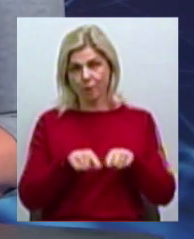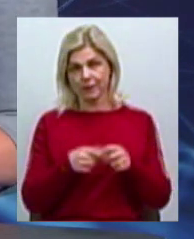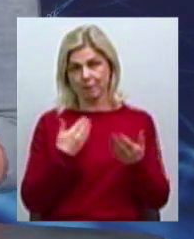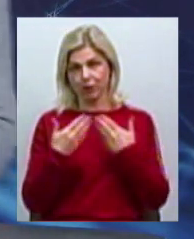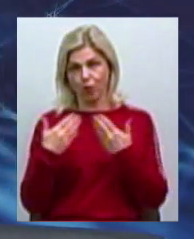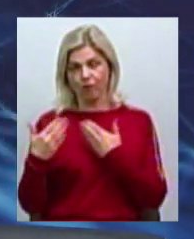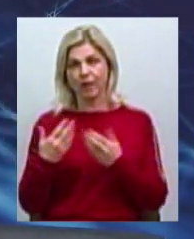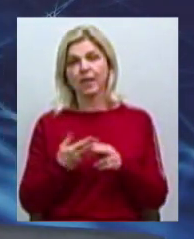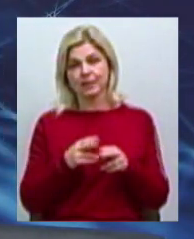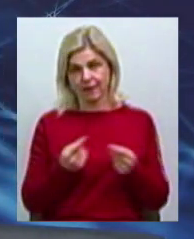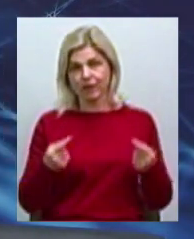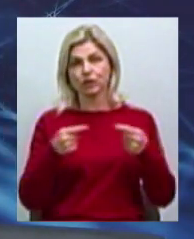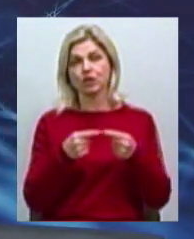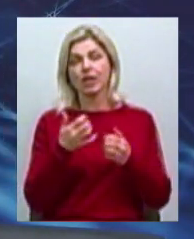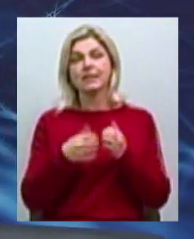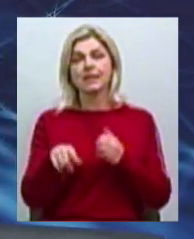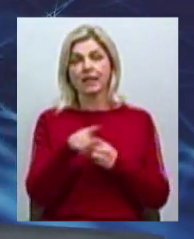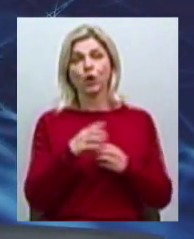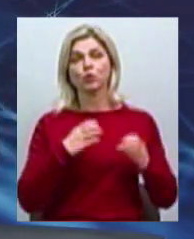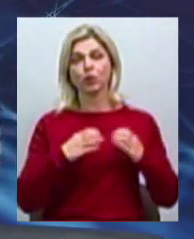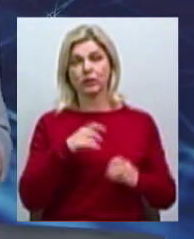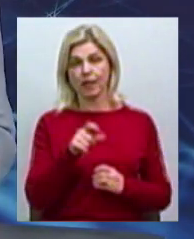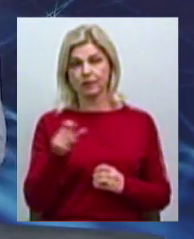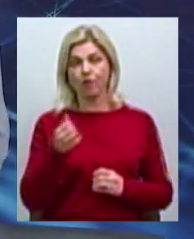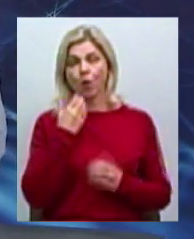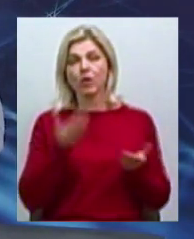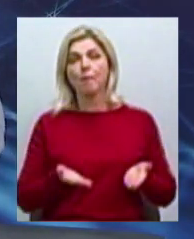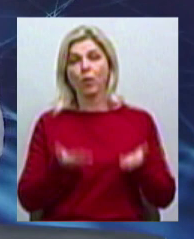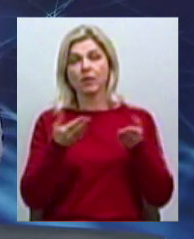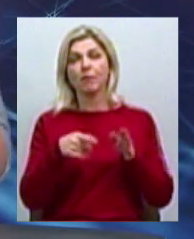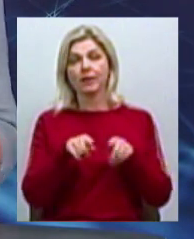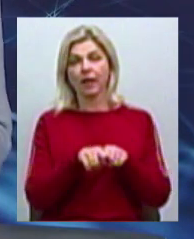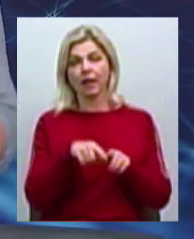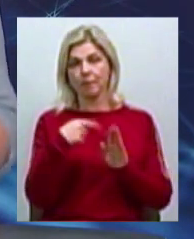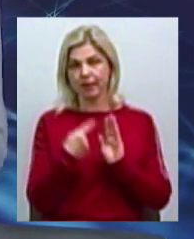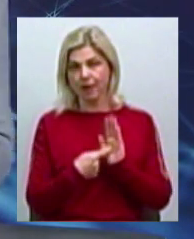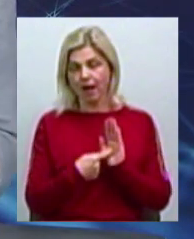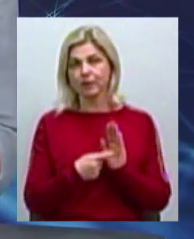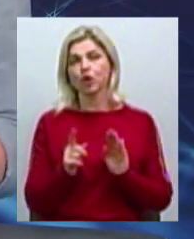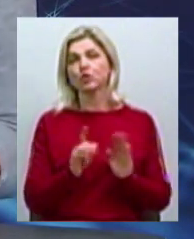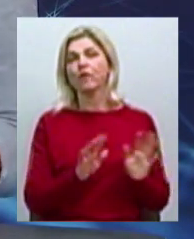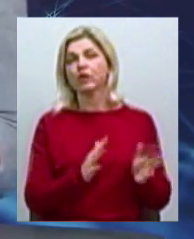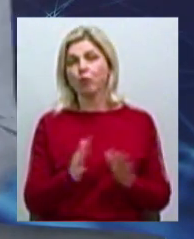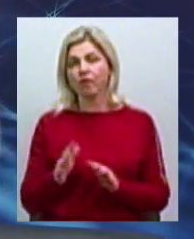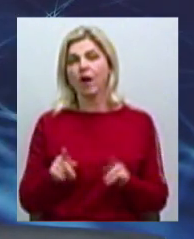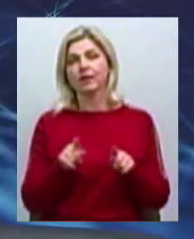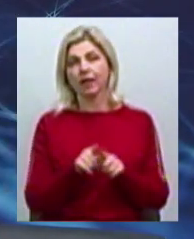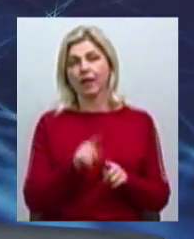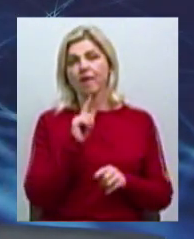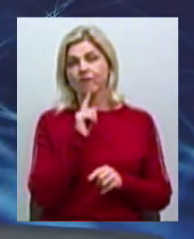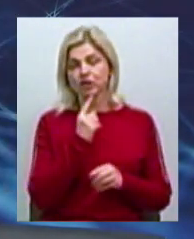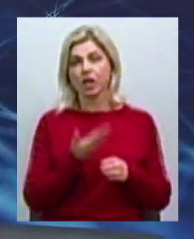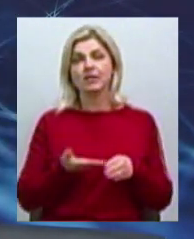це визначалося. Серед студентства, коли піднімалися такі питання, да, що там от відбуваються такі важкі,